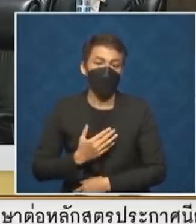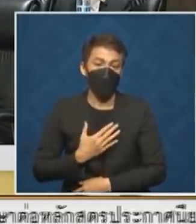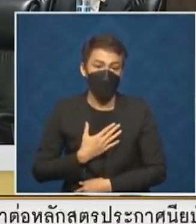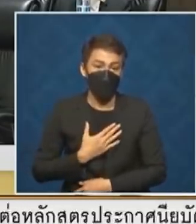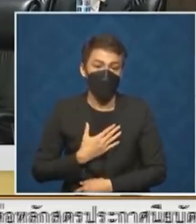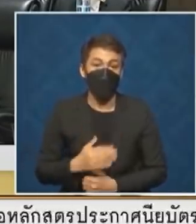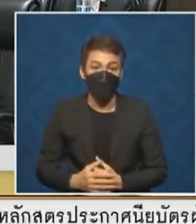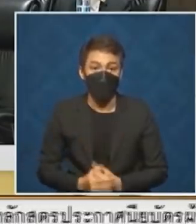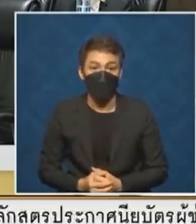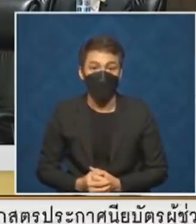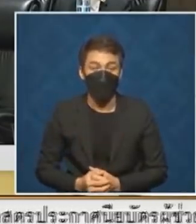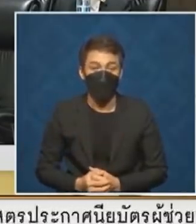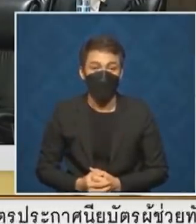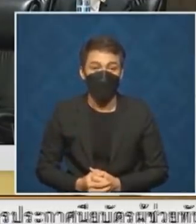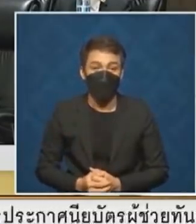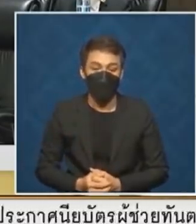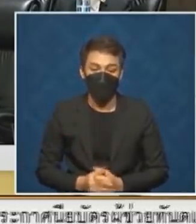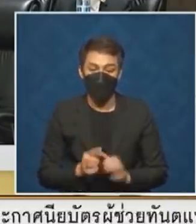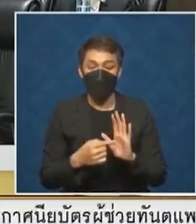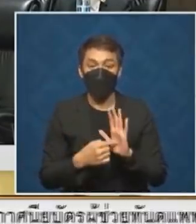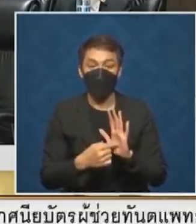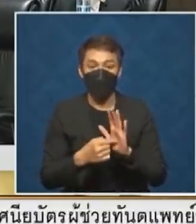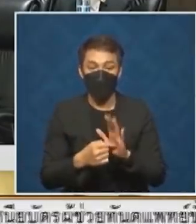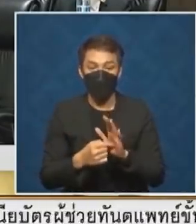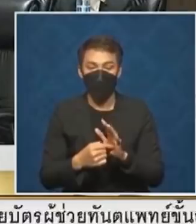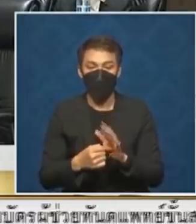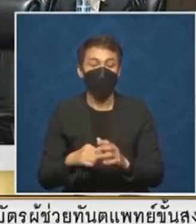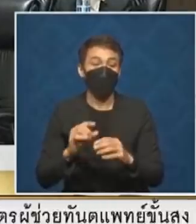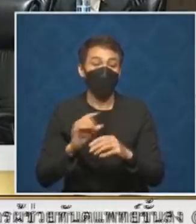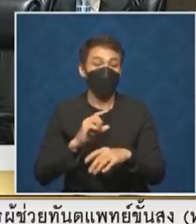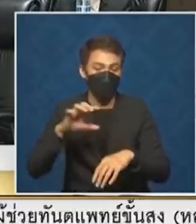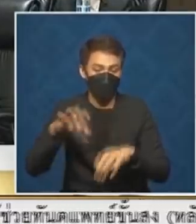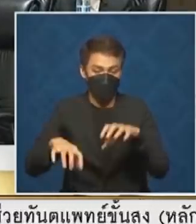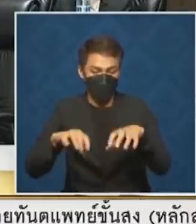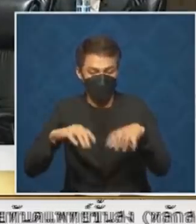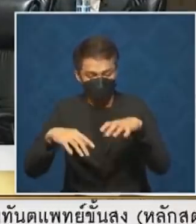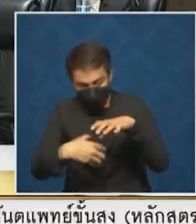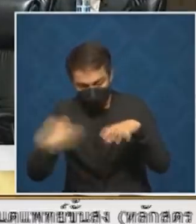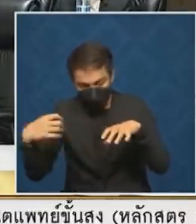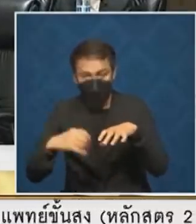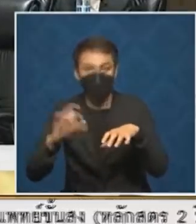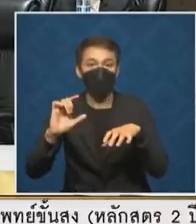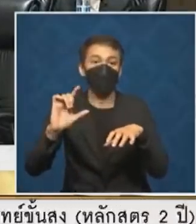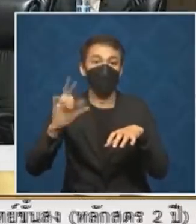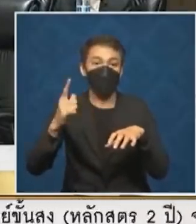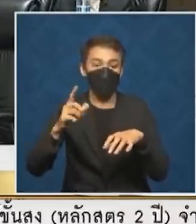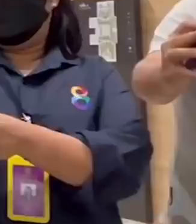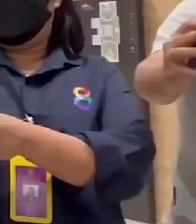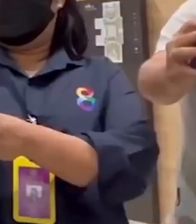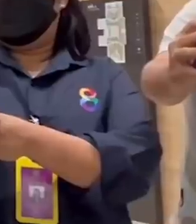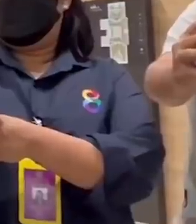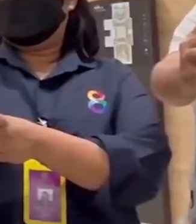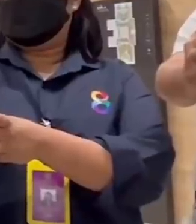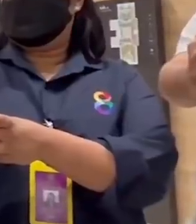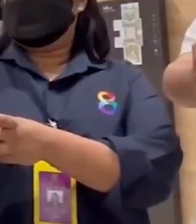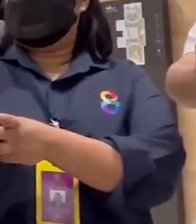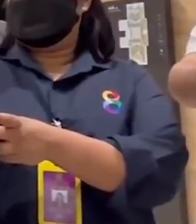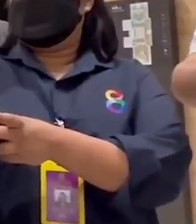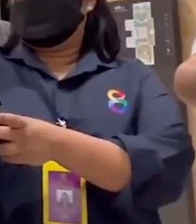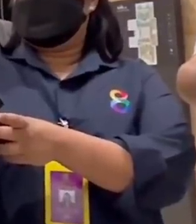ามาเล่นข้างนอกแบบนี้แสดงว่าคุณแสดงบทบาทผิดอะไรของเขาก็ต่อไปเรื่อยอย่างเงี้ยนะฮะ